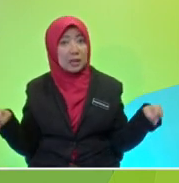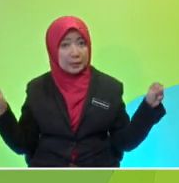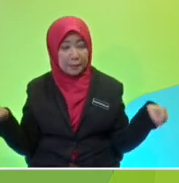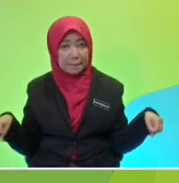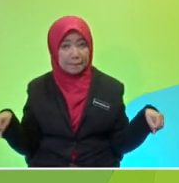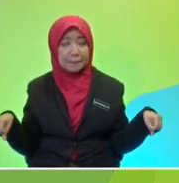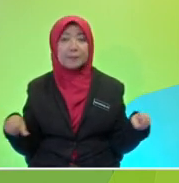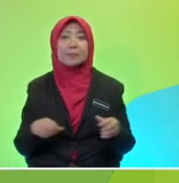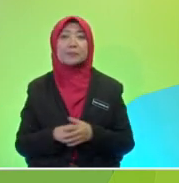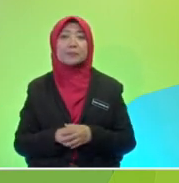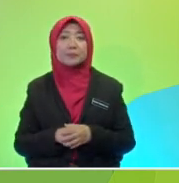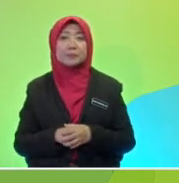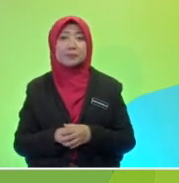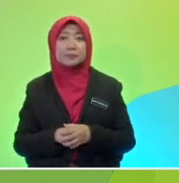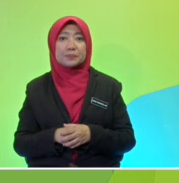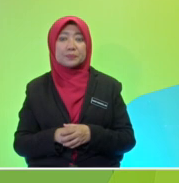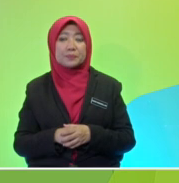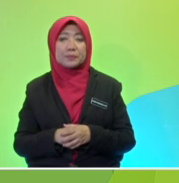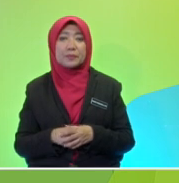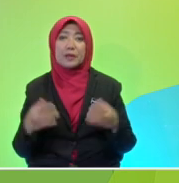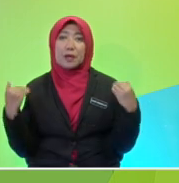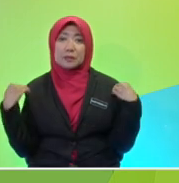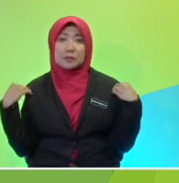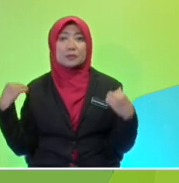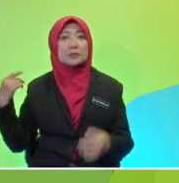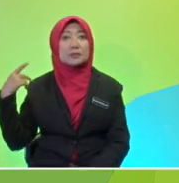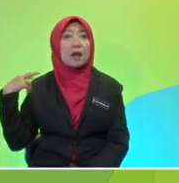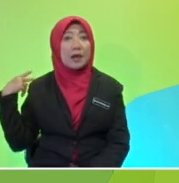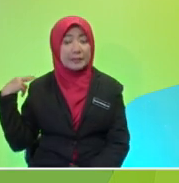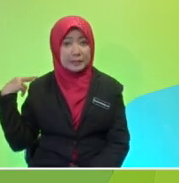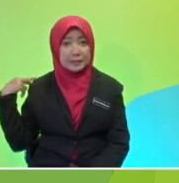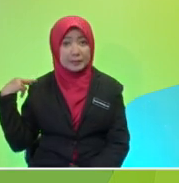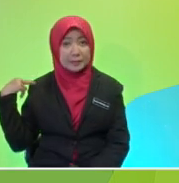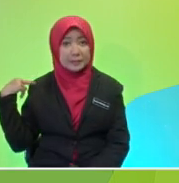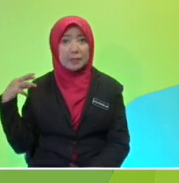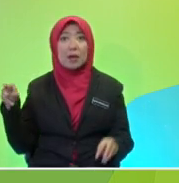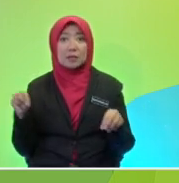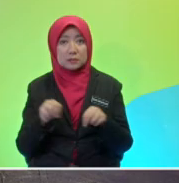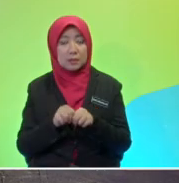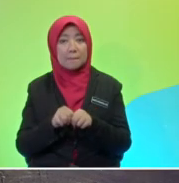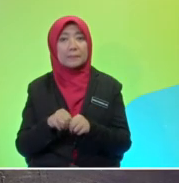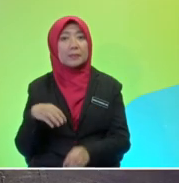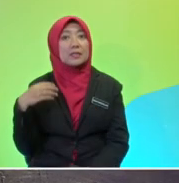oke bos tuh dia ada kaki-kaki macam